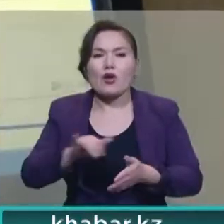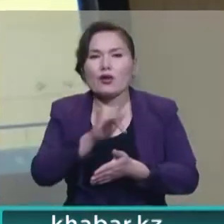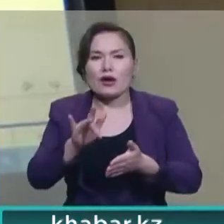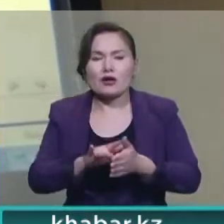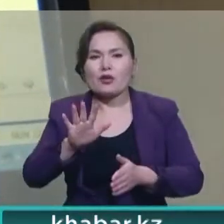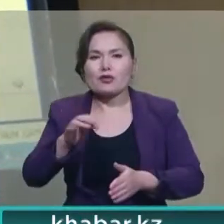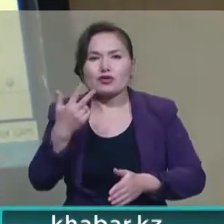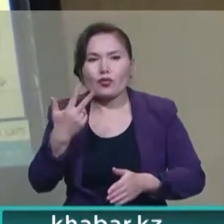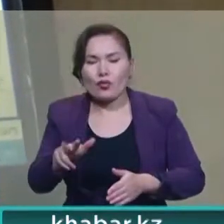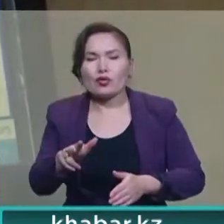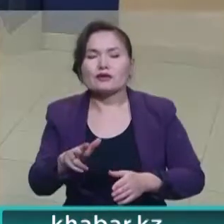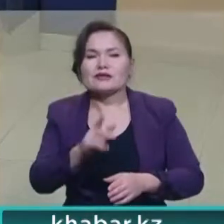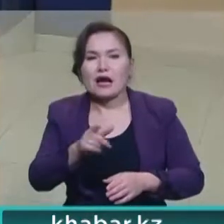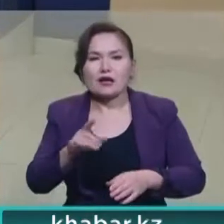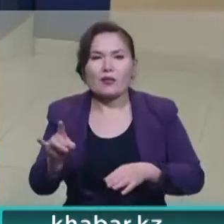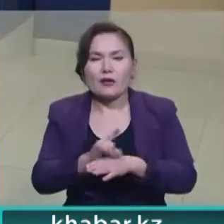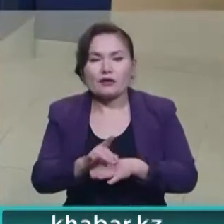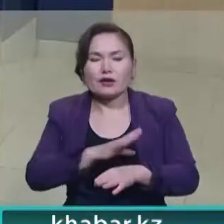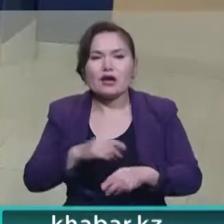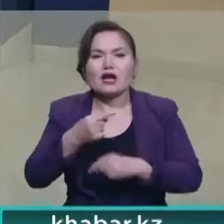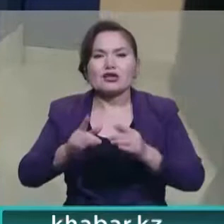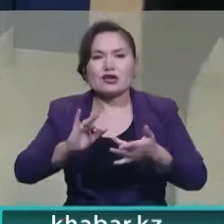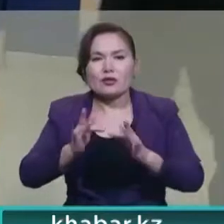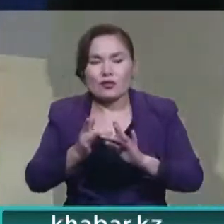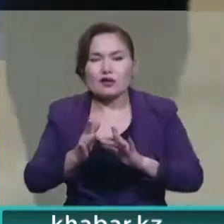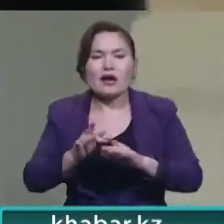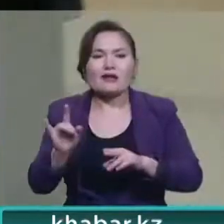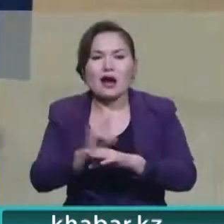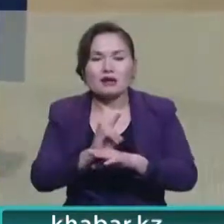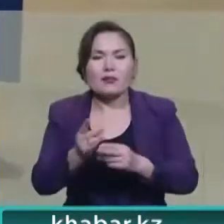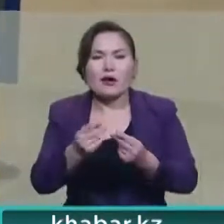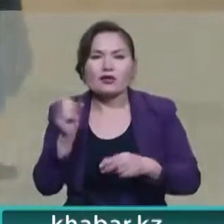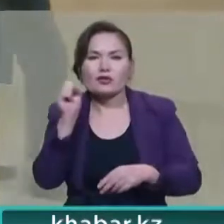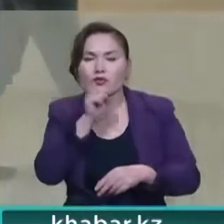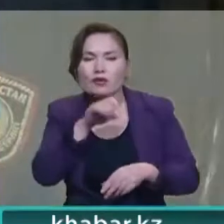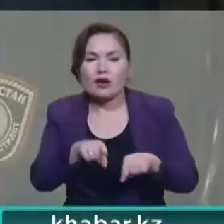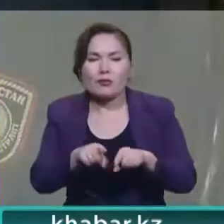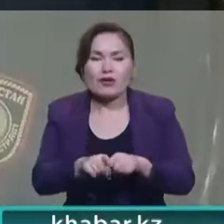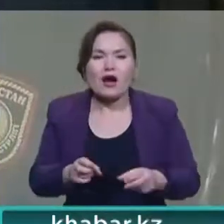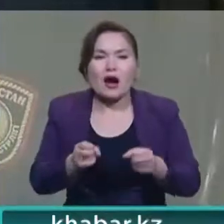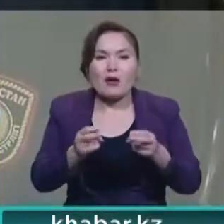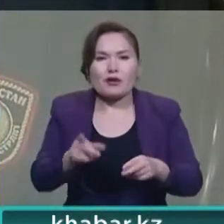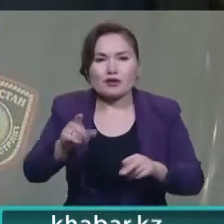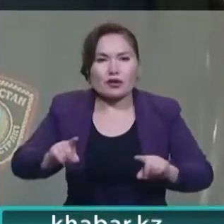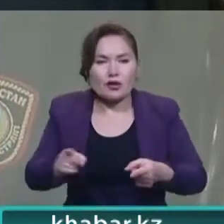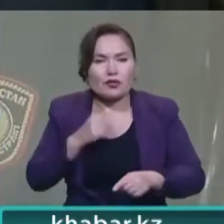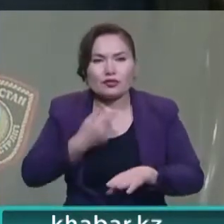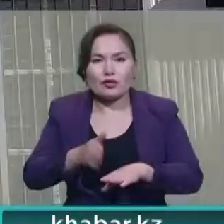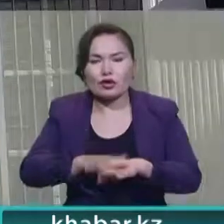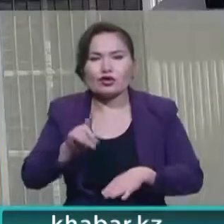дерегі тіркелген. Олардың тең жартысы онлайн опық жегізгендер. Виртуалды ұрыларды құрықтау қиынға соғат. 170